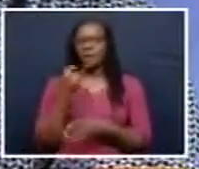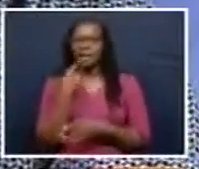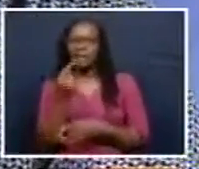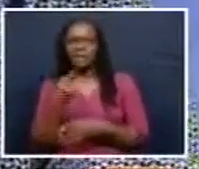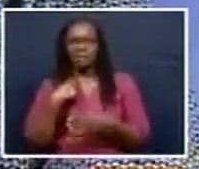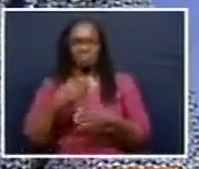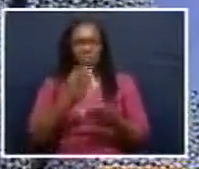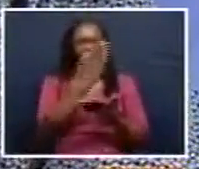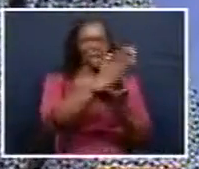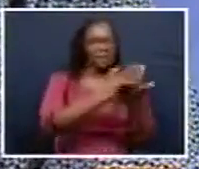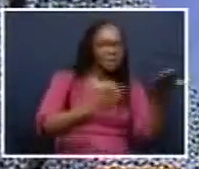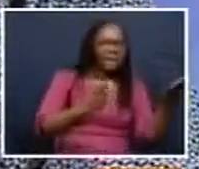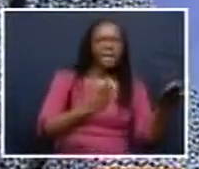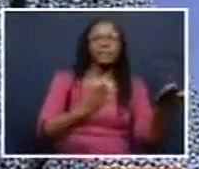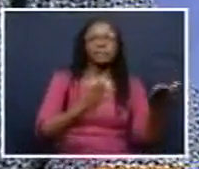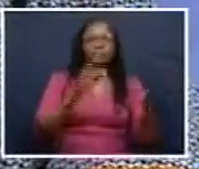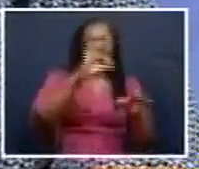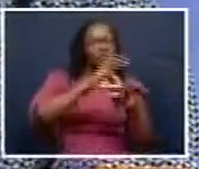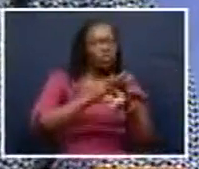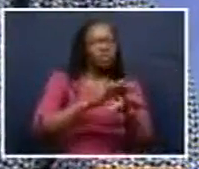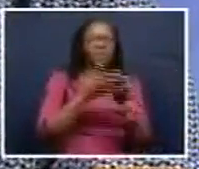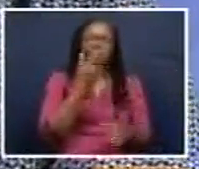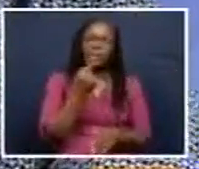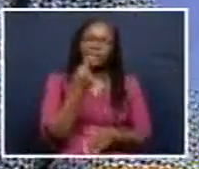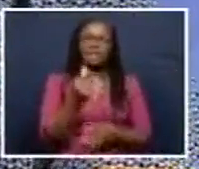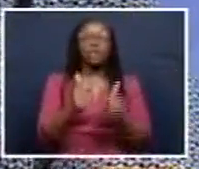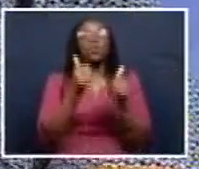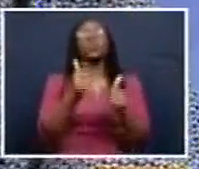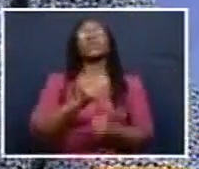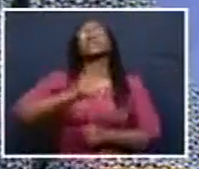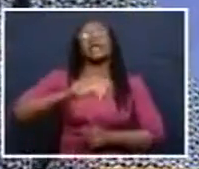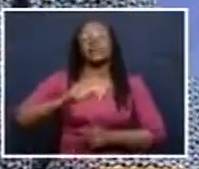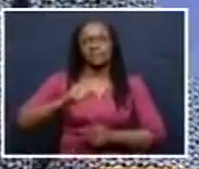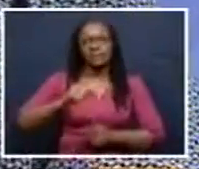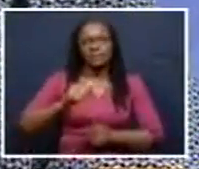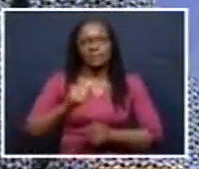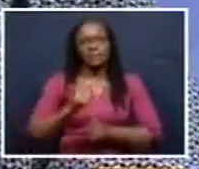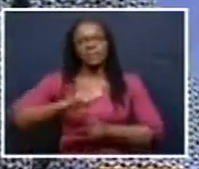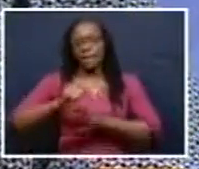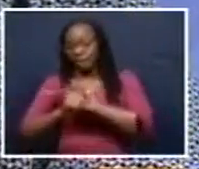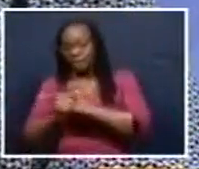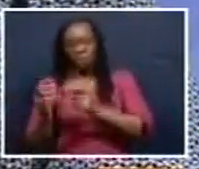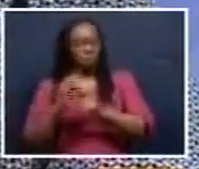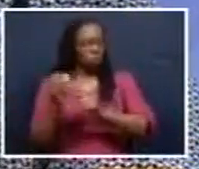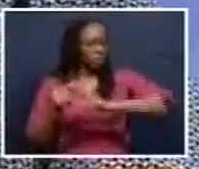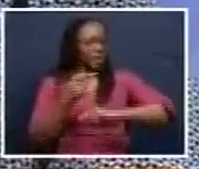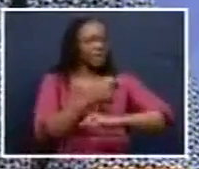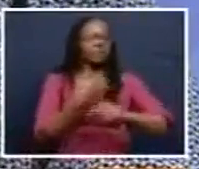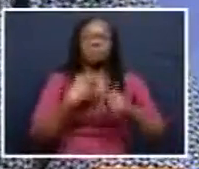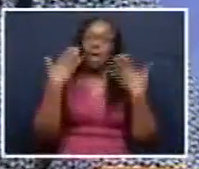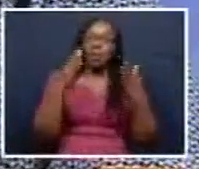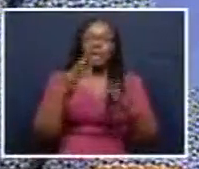ya sehemu fulani ningependa aseme ni sehemu fulani maana sijui kama hiyo kura yenye anasema ni ya mtu